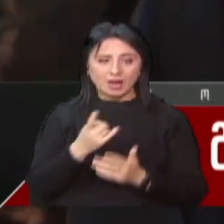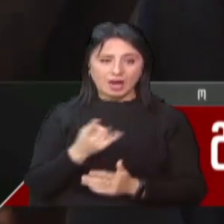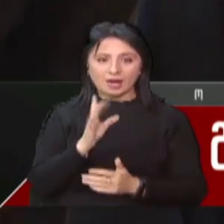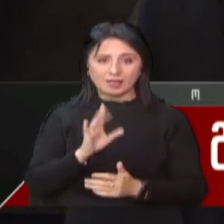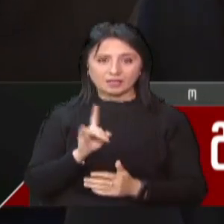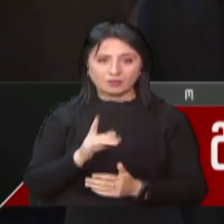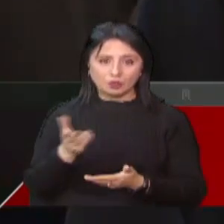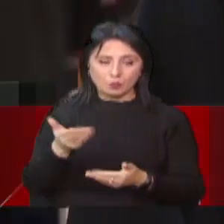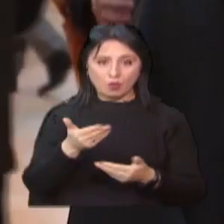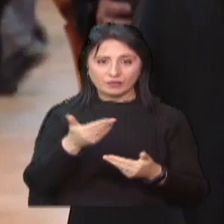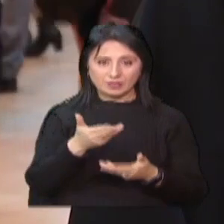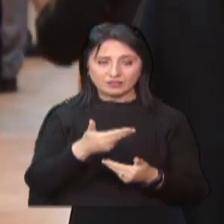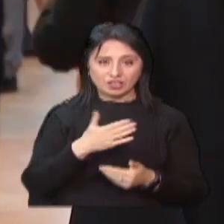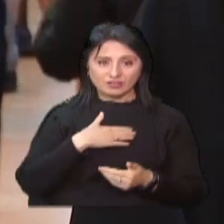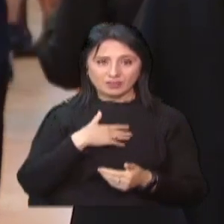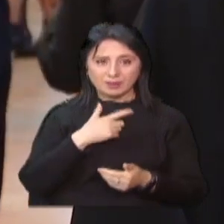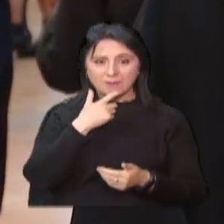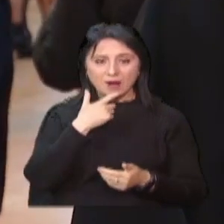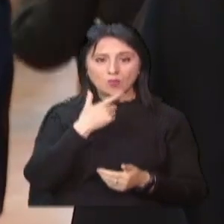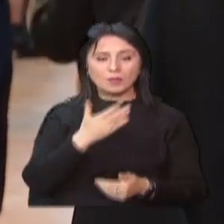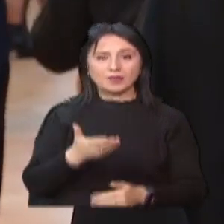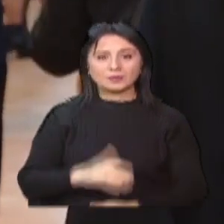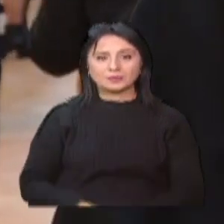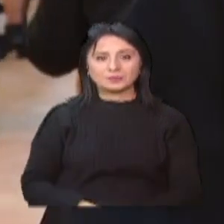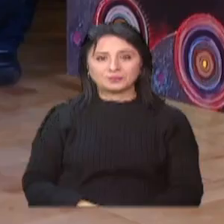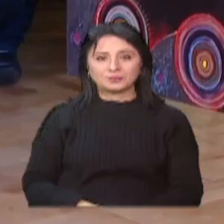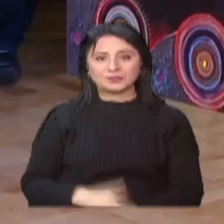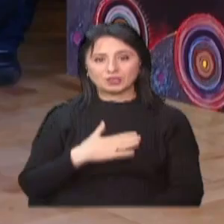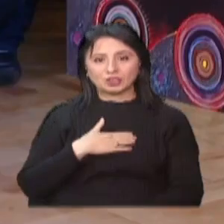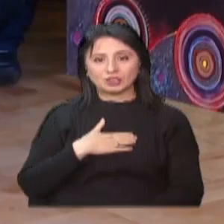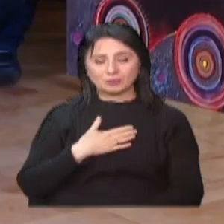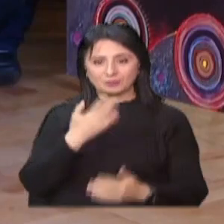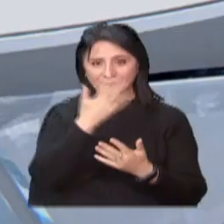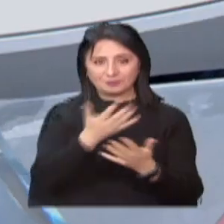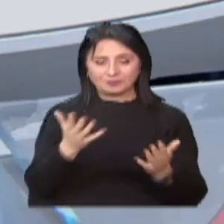არაერთხელ მოვიწვიო ჩვენი მაყურებელი ჩემს გასაჩენად.